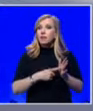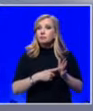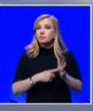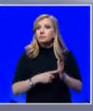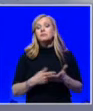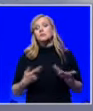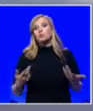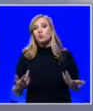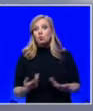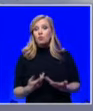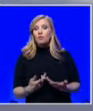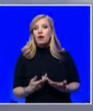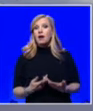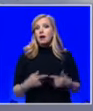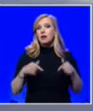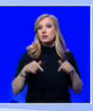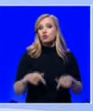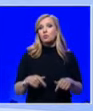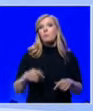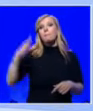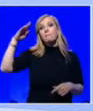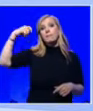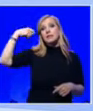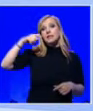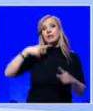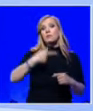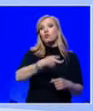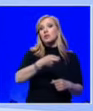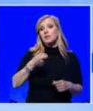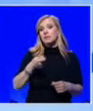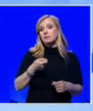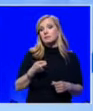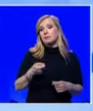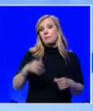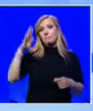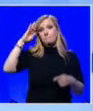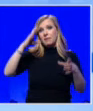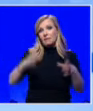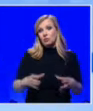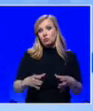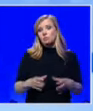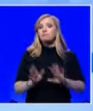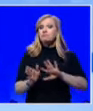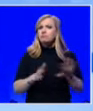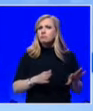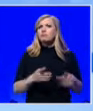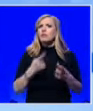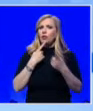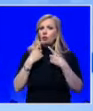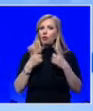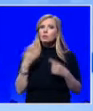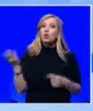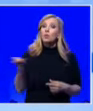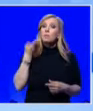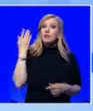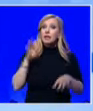че парламента не може да излъчи правителство. Професор Киров, нека поговорим малко за отминалите избори, защото те като че ли